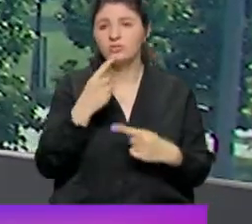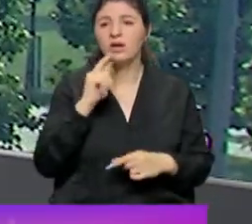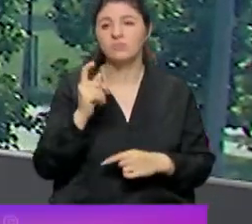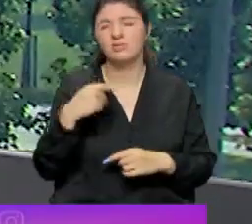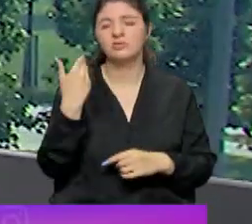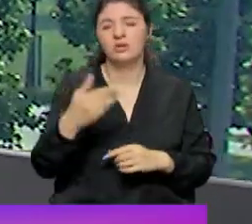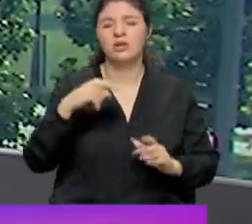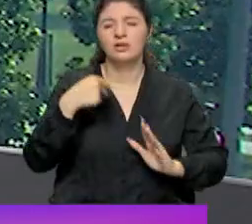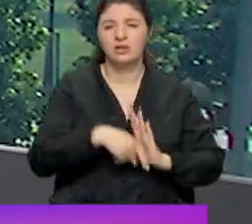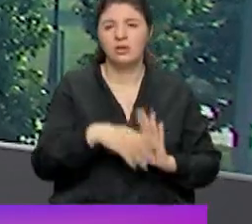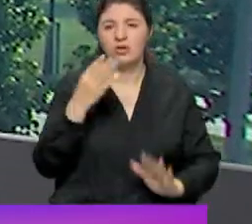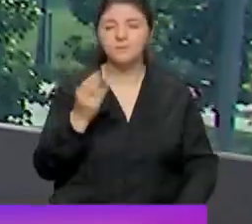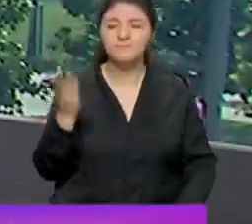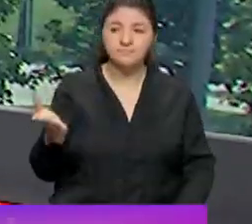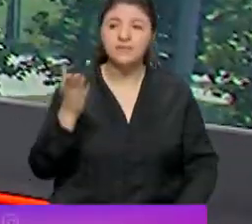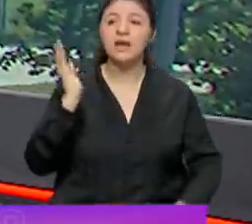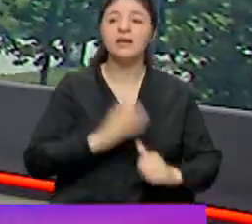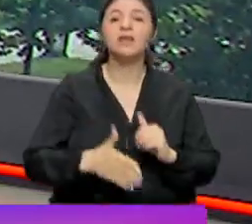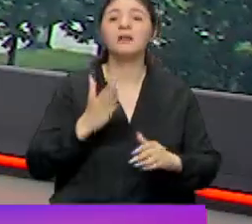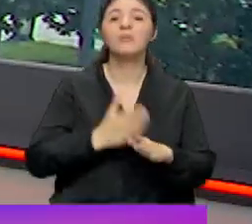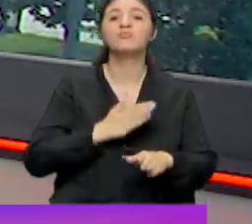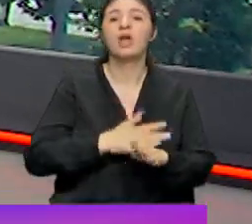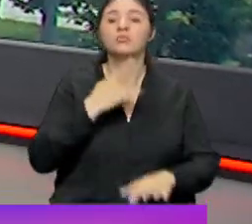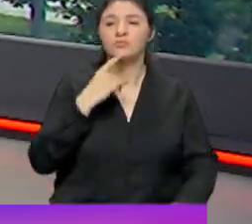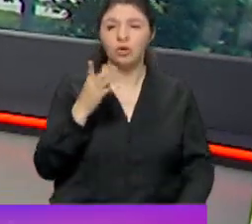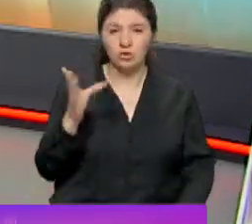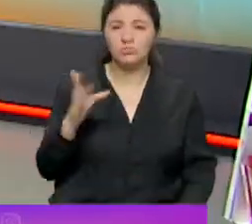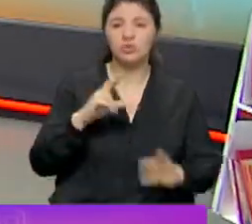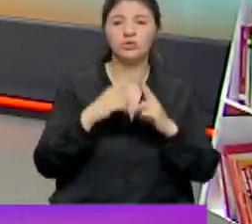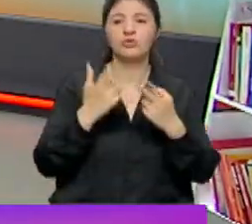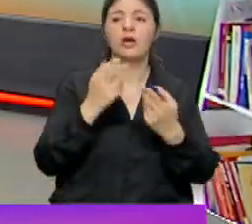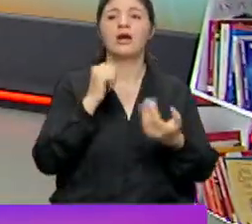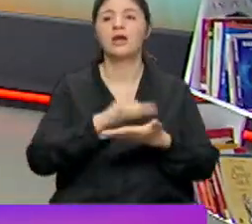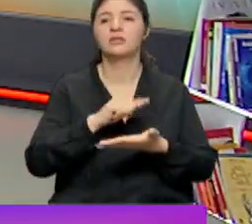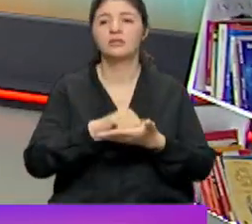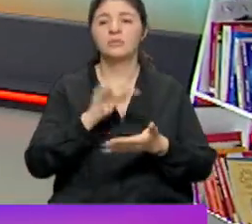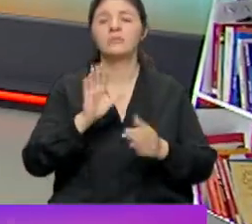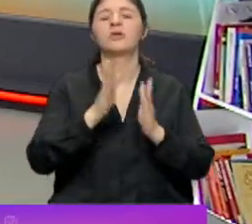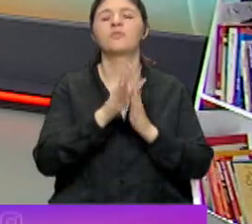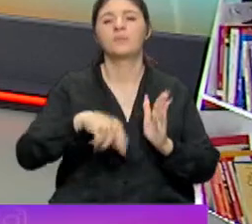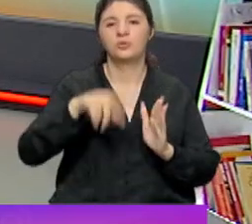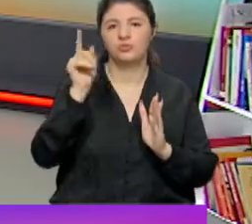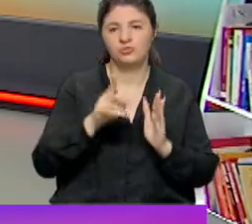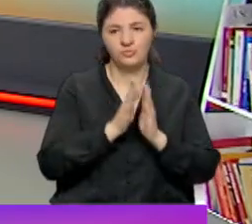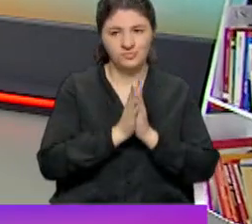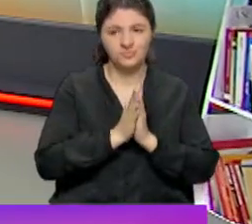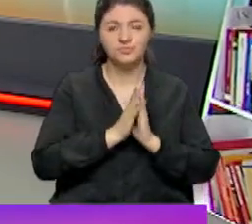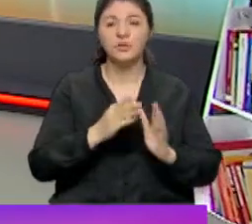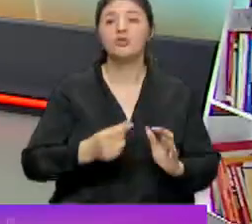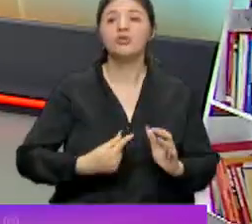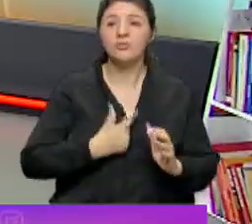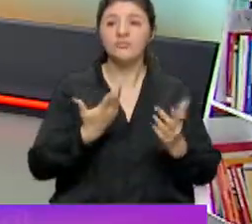konuşacağız Biraz sonra detaylı olarak yassah Hemşerim diyorum Dünya gazetesi ile başlıyorum ya bir gün bir gün en